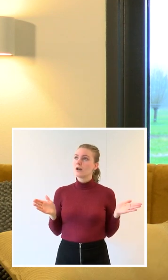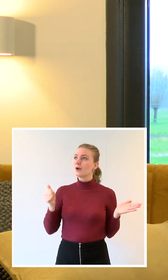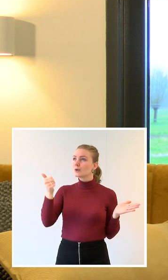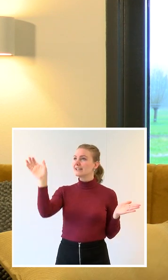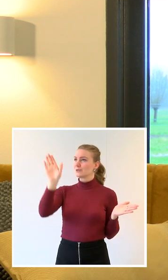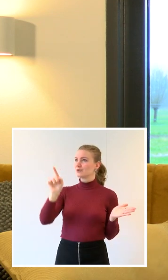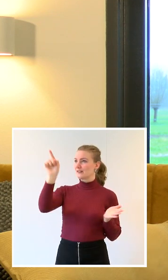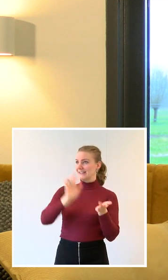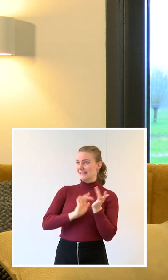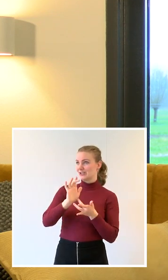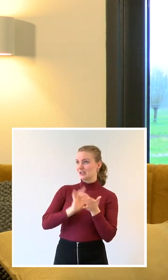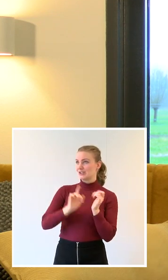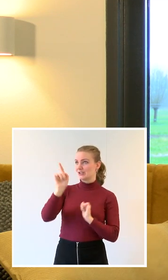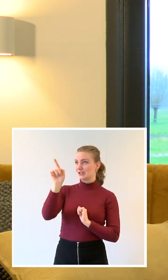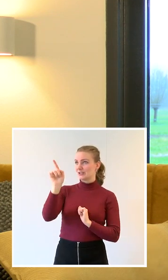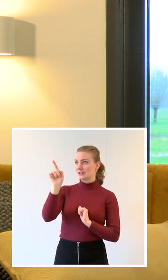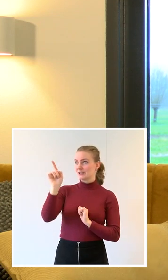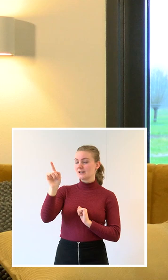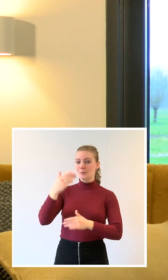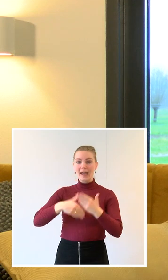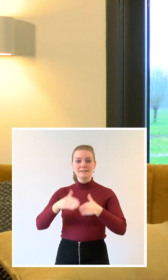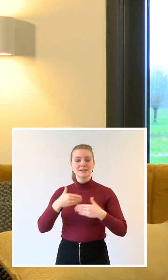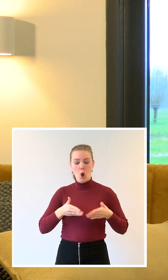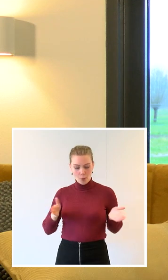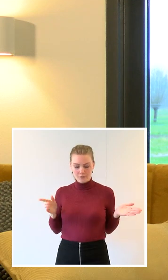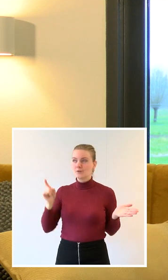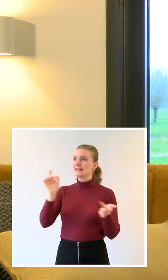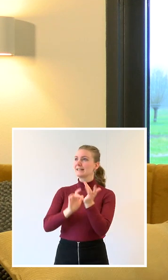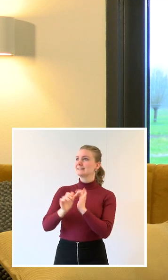te staan voor Jezus zelf, die zijn leven wil toewijden aan hem.